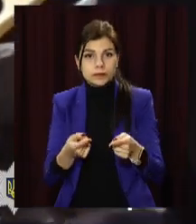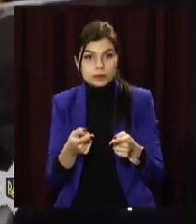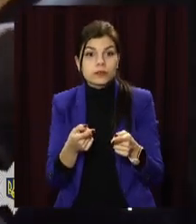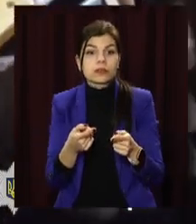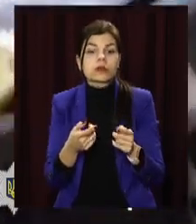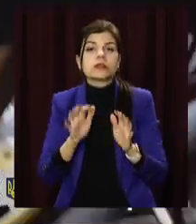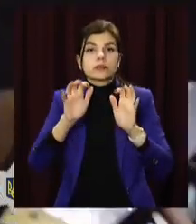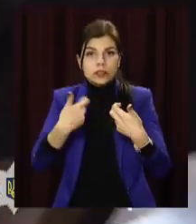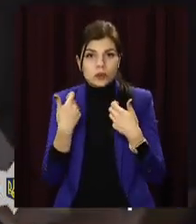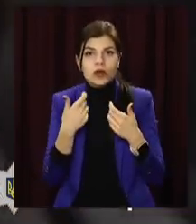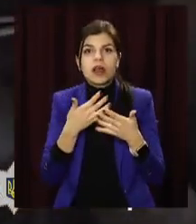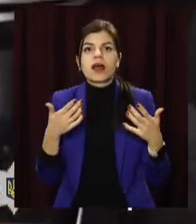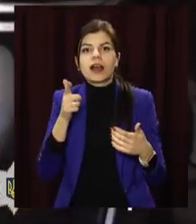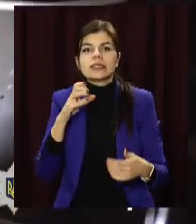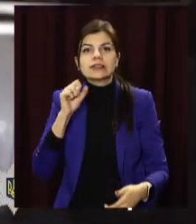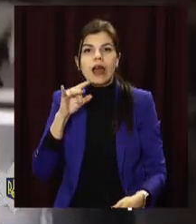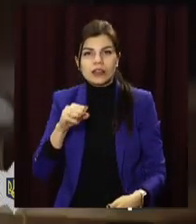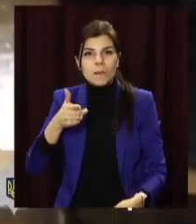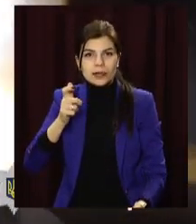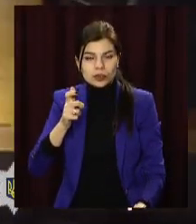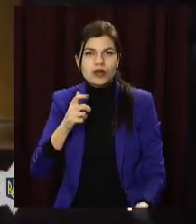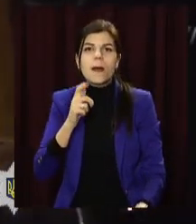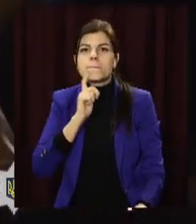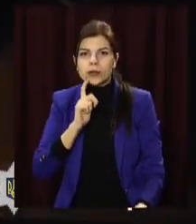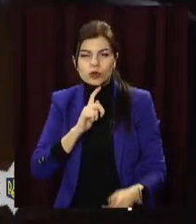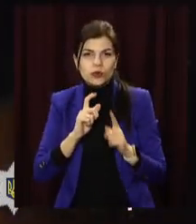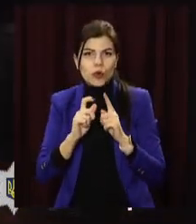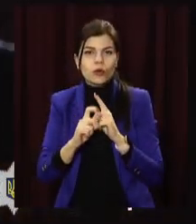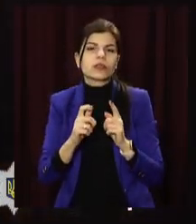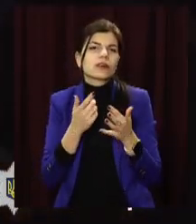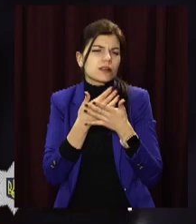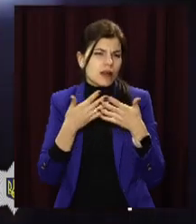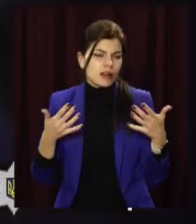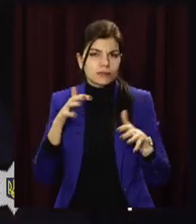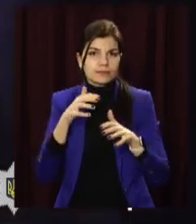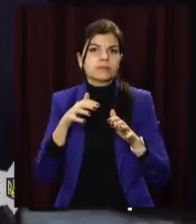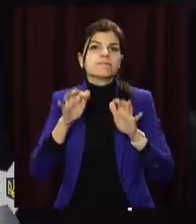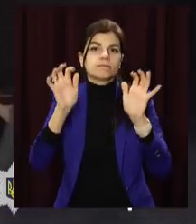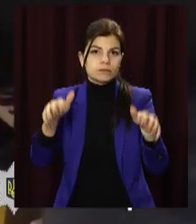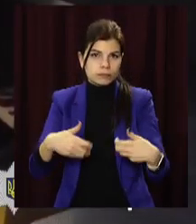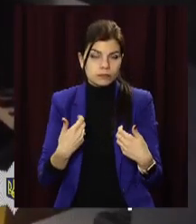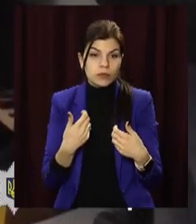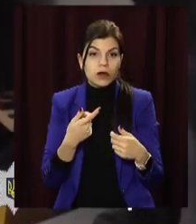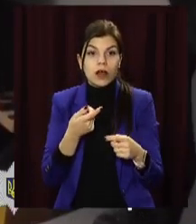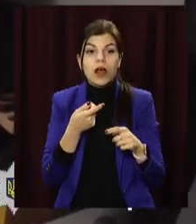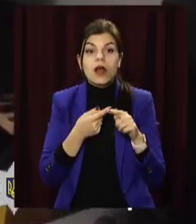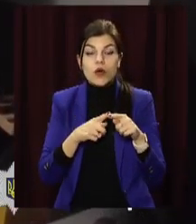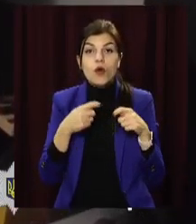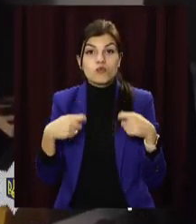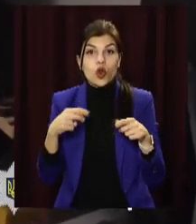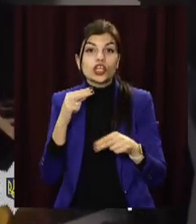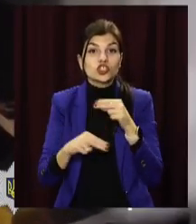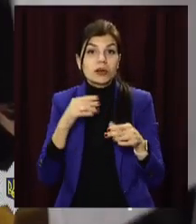вилучили перероблені стартові пістолети, патрони, складові частини до зброї та приладдя для переробки. Озброєння він продавав